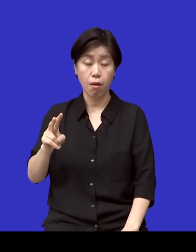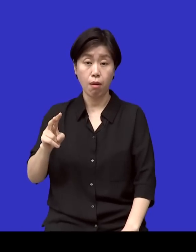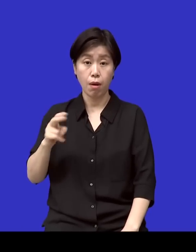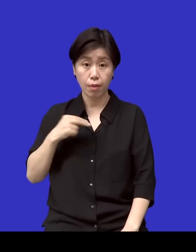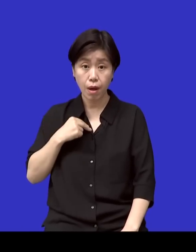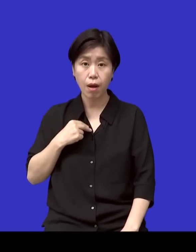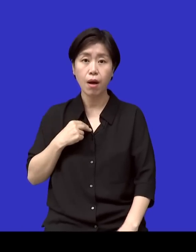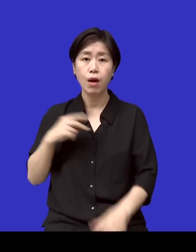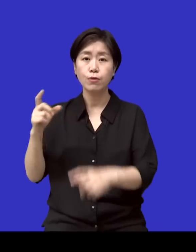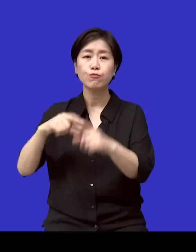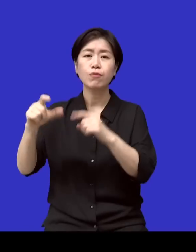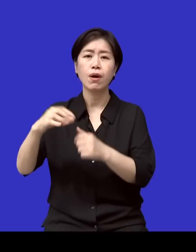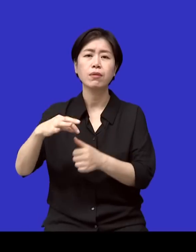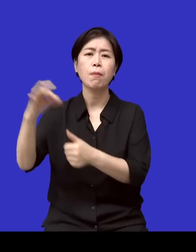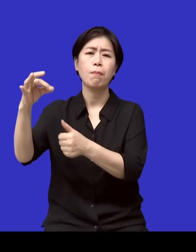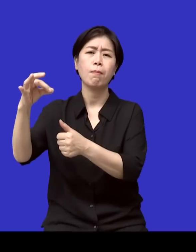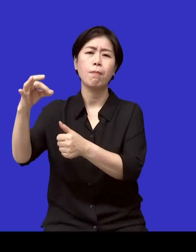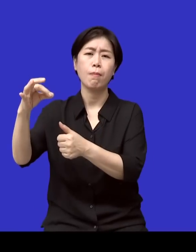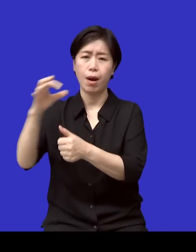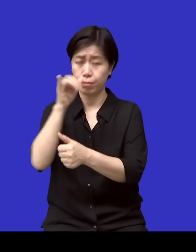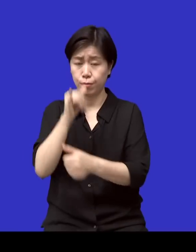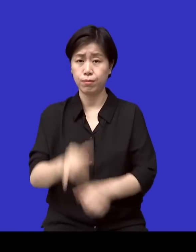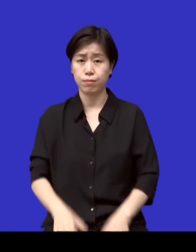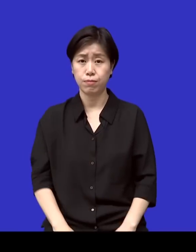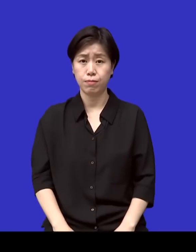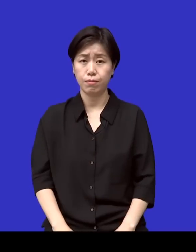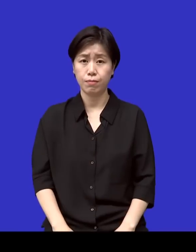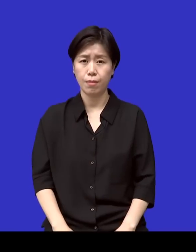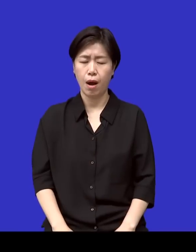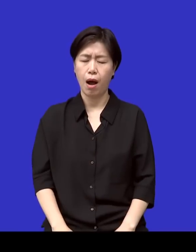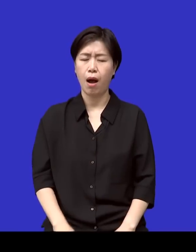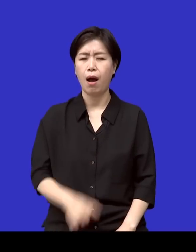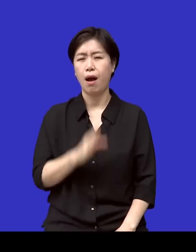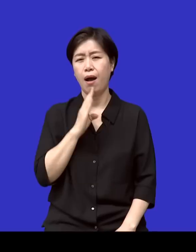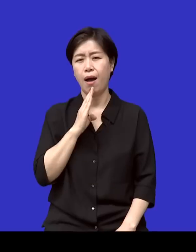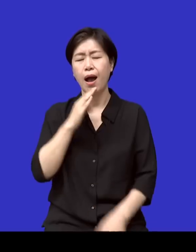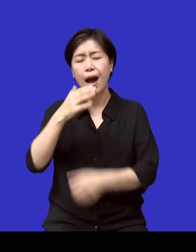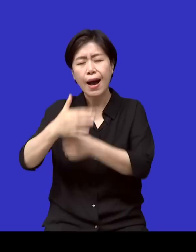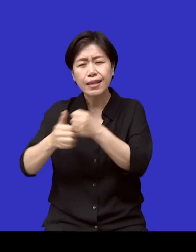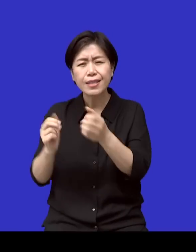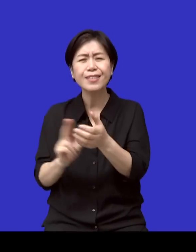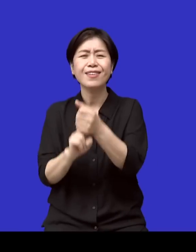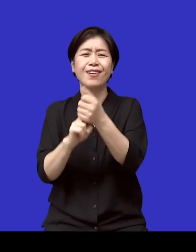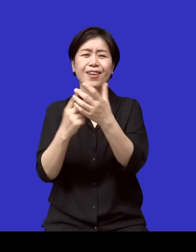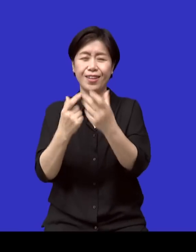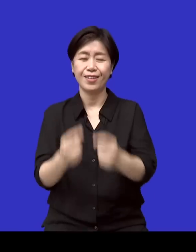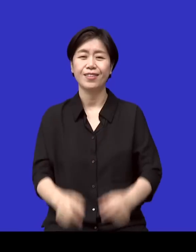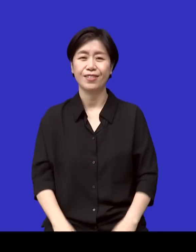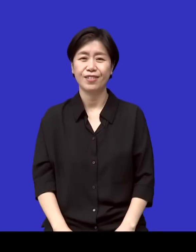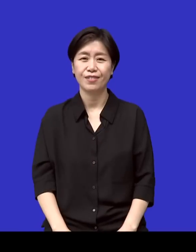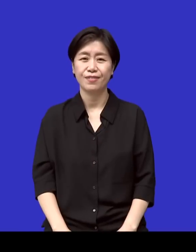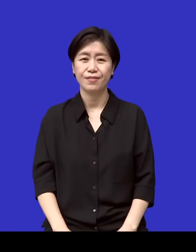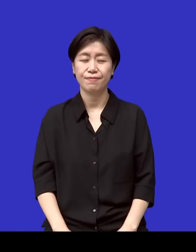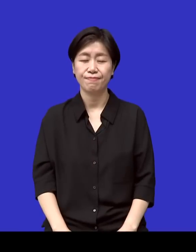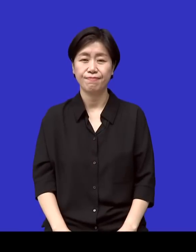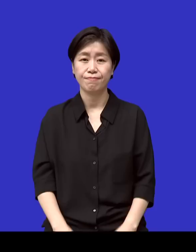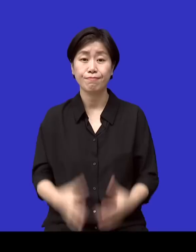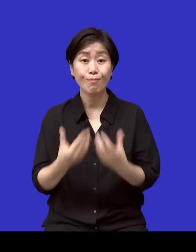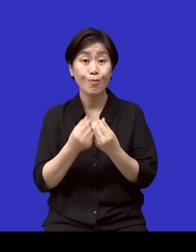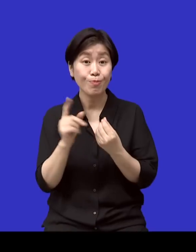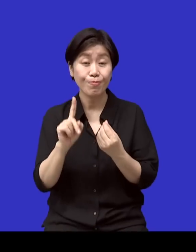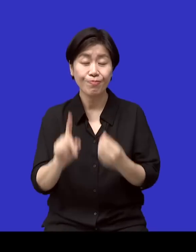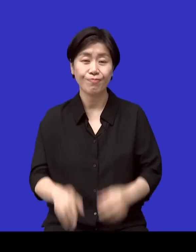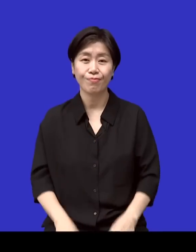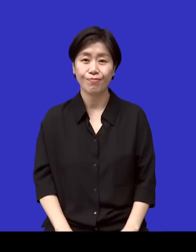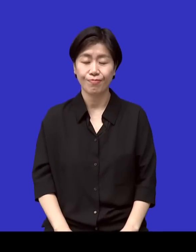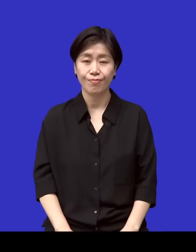추가 선발이 발탁이 되어가지고 예. 이렇게 정말 운 좋게 나가게 아니, 되었는데 어떡해요? 그게 사실은